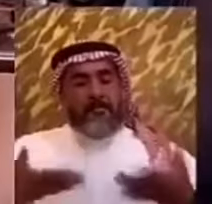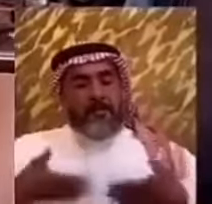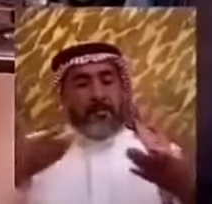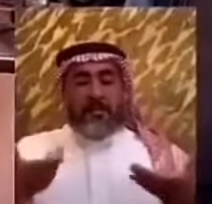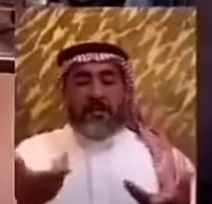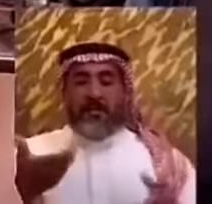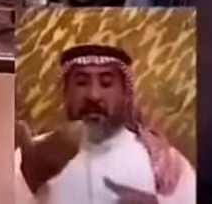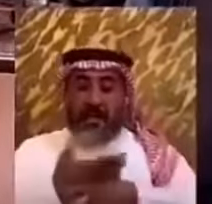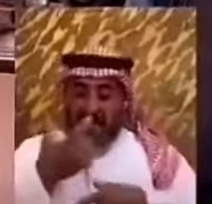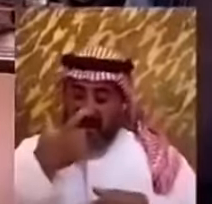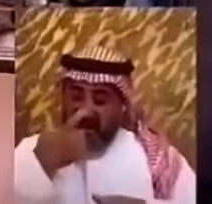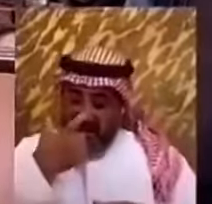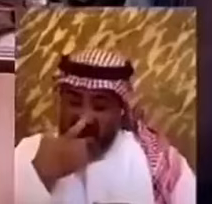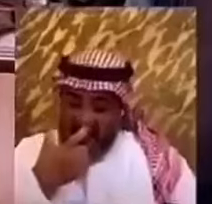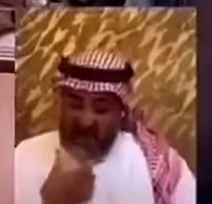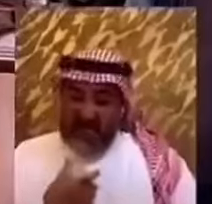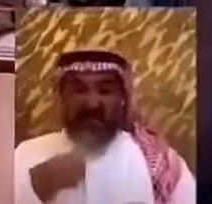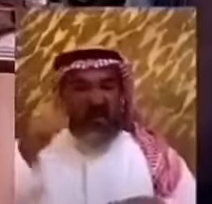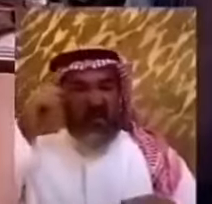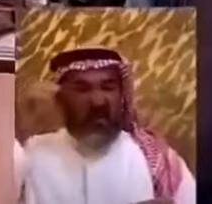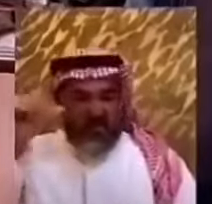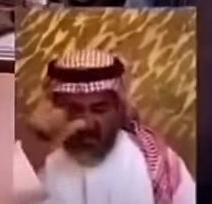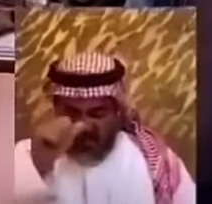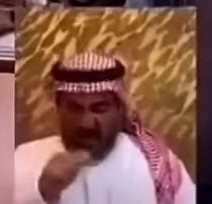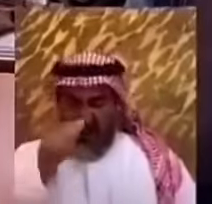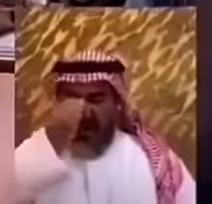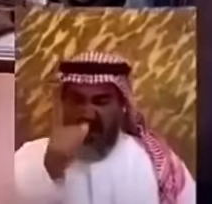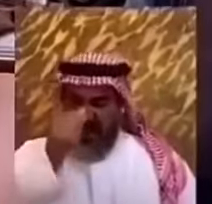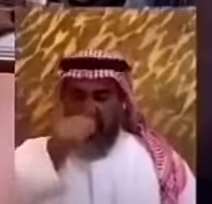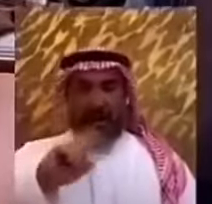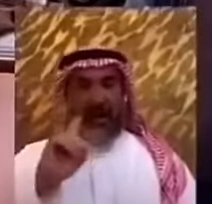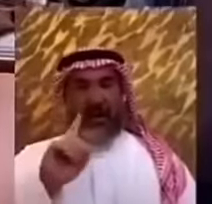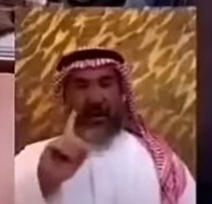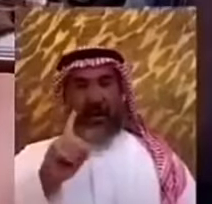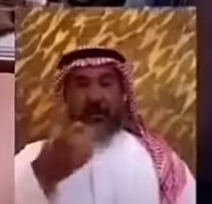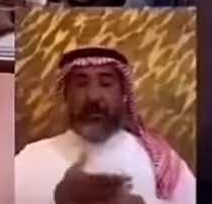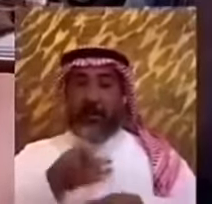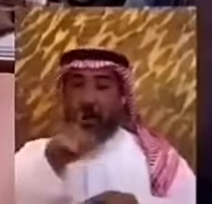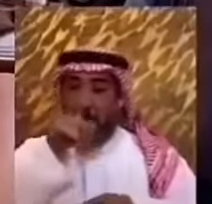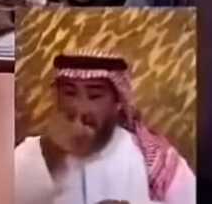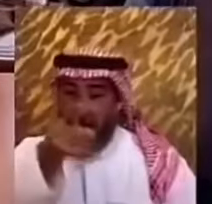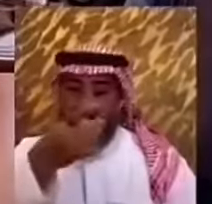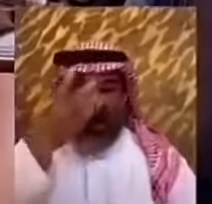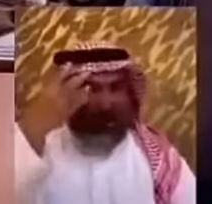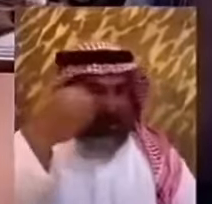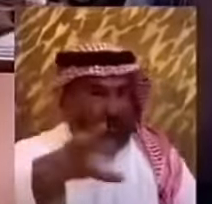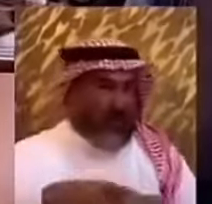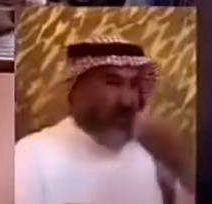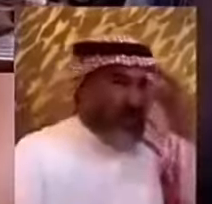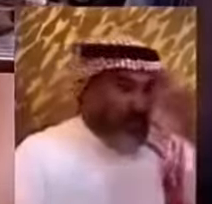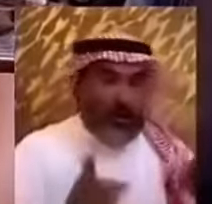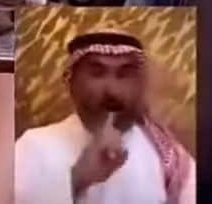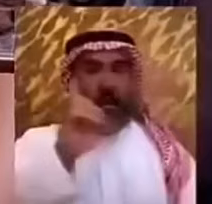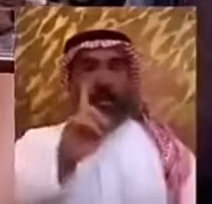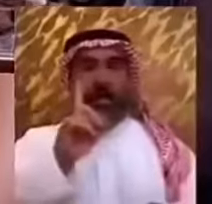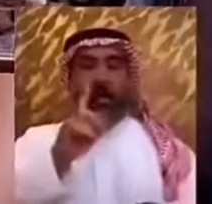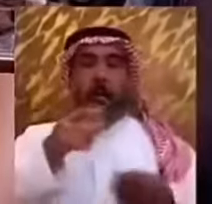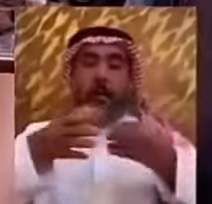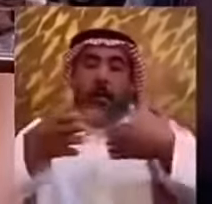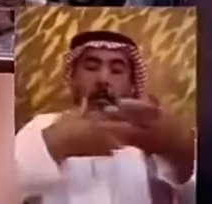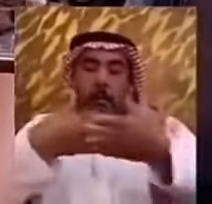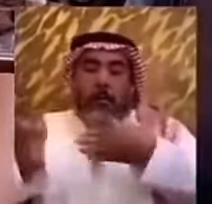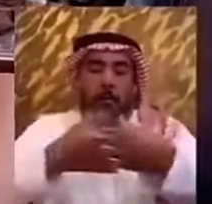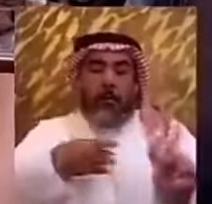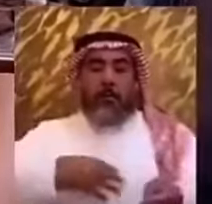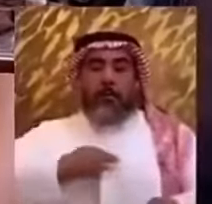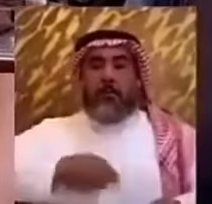نفسك كل يوم نتزعلها؟ ترى ما انت بمكلوف بهذا ولا ذاك، ما هي شغلتك غلطات